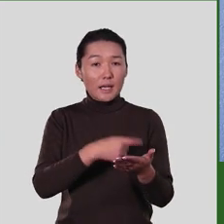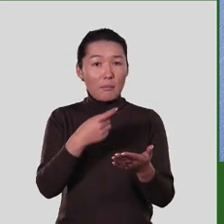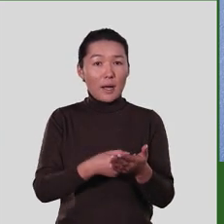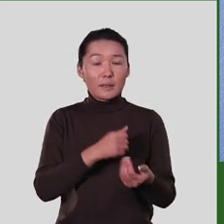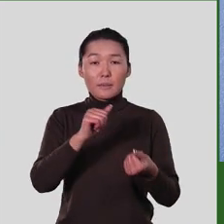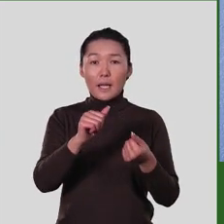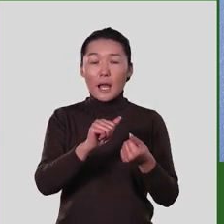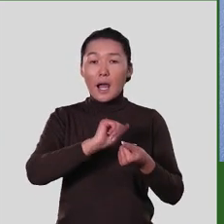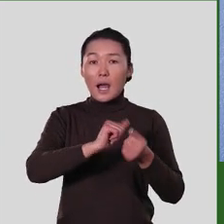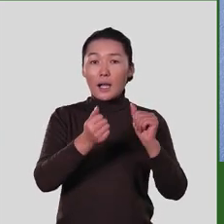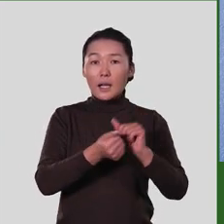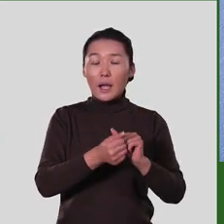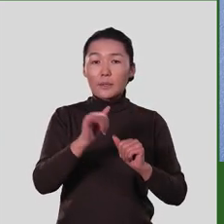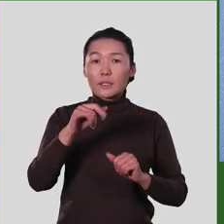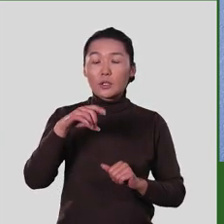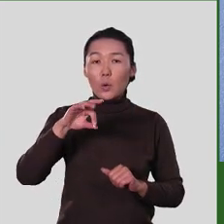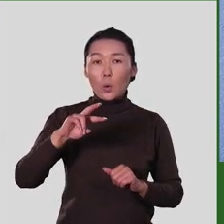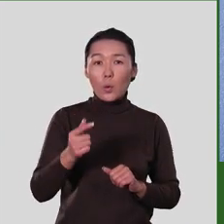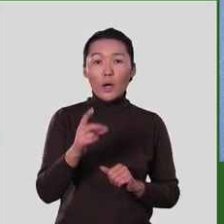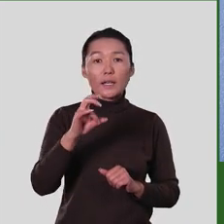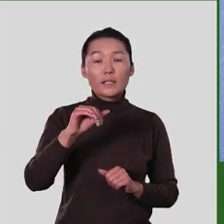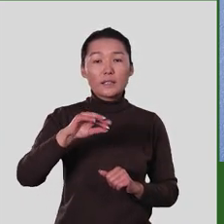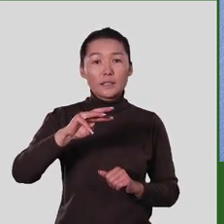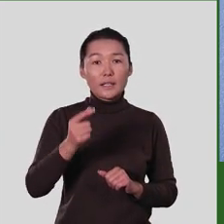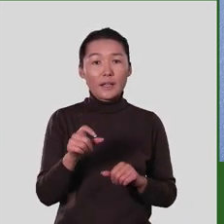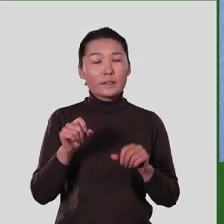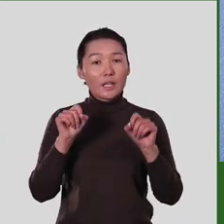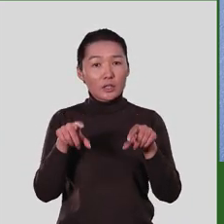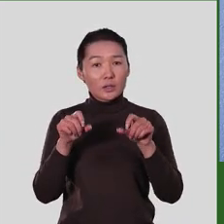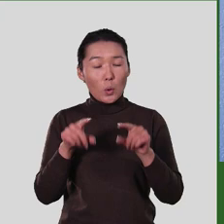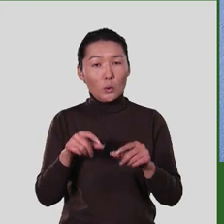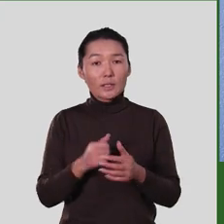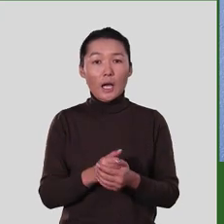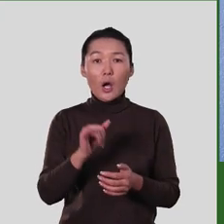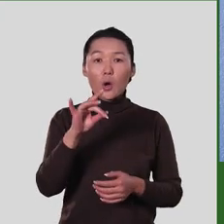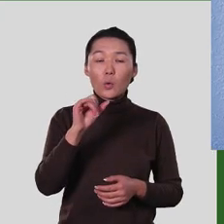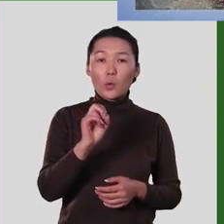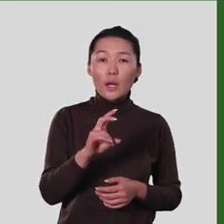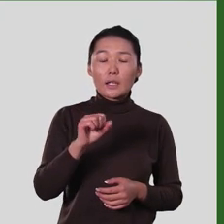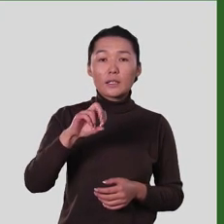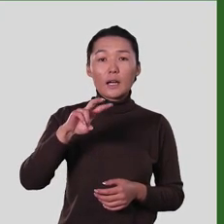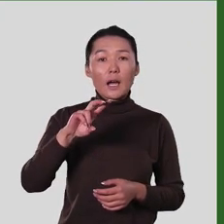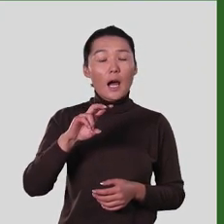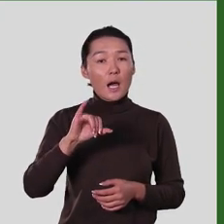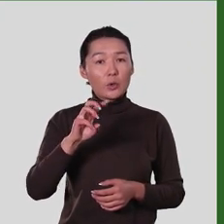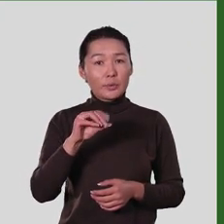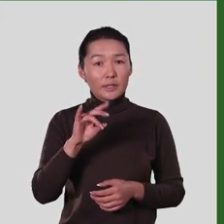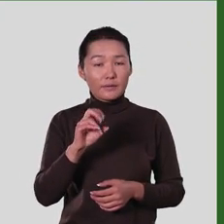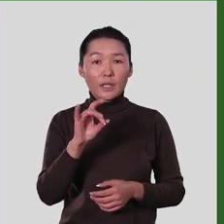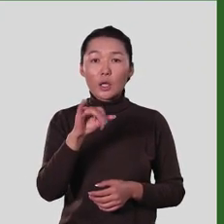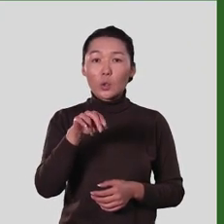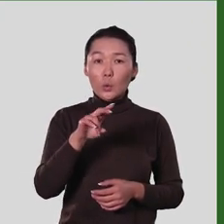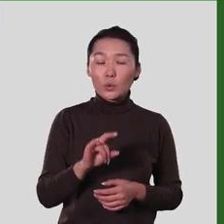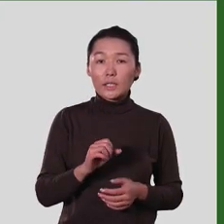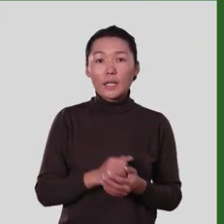каменный уголь, нефть, железную руду, золото, уран, алюминиевые руды. По